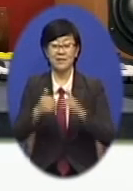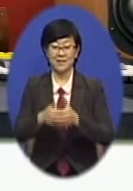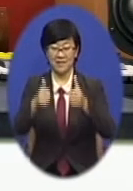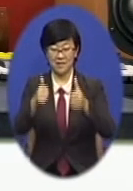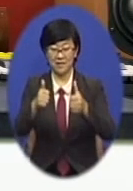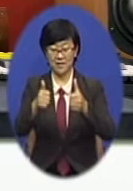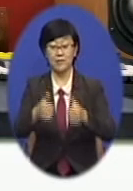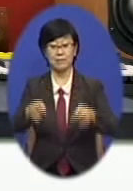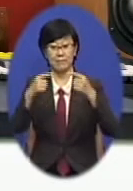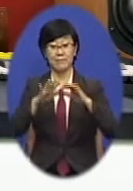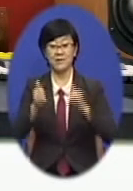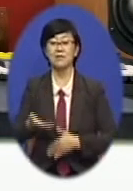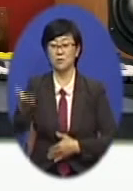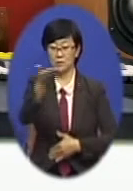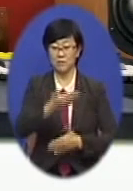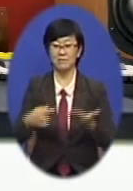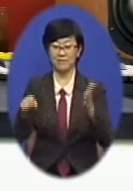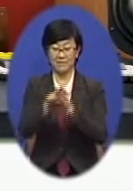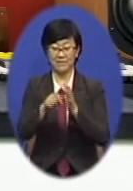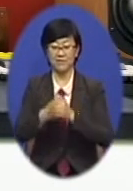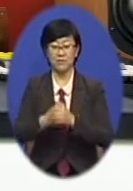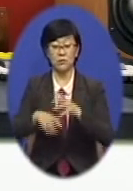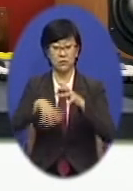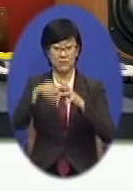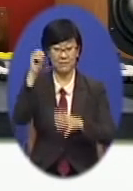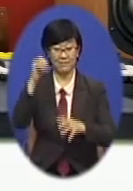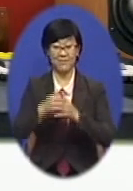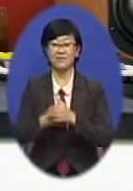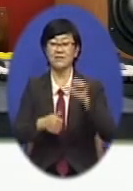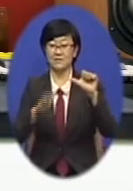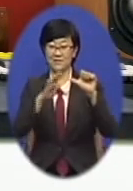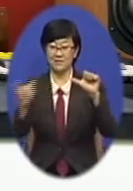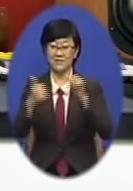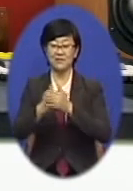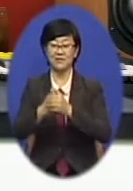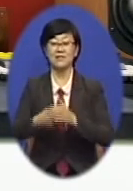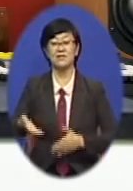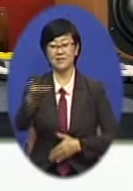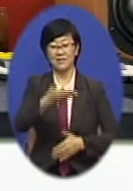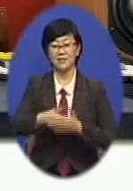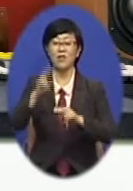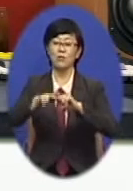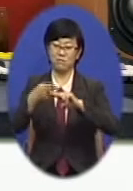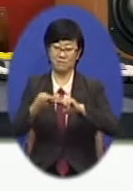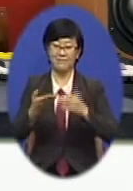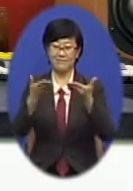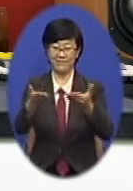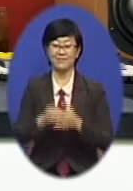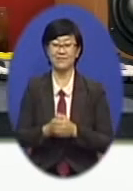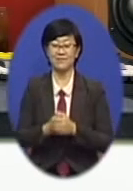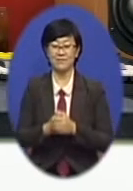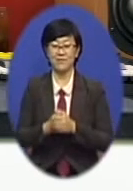해주신 시청자 심사 참여자 중 추첨을 통해서 예. 5분에게 저희가 또 상품을 드리고 있습니다.